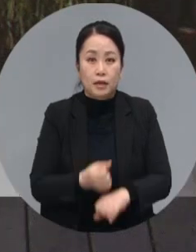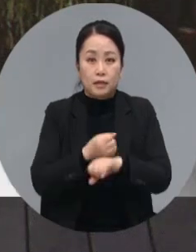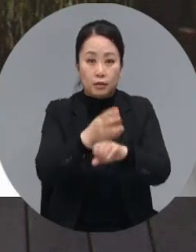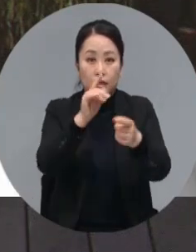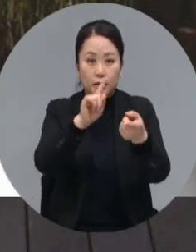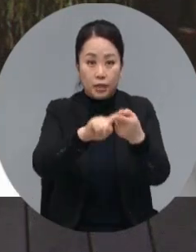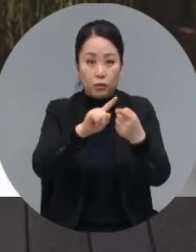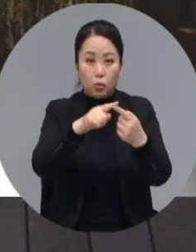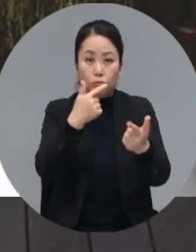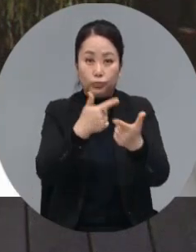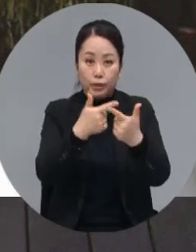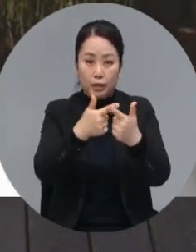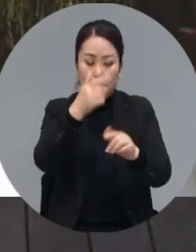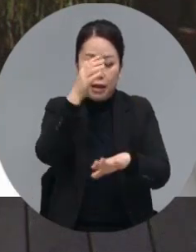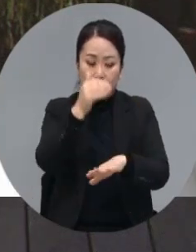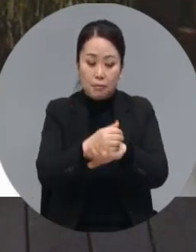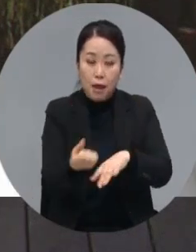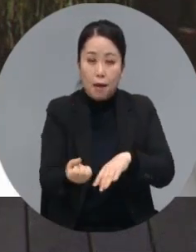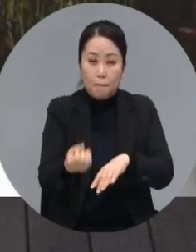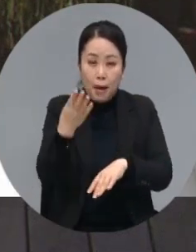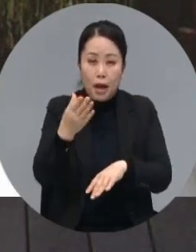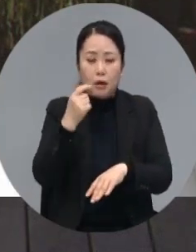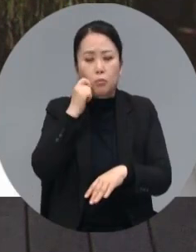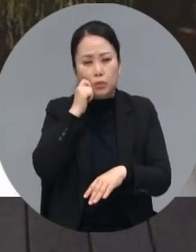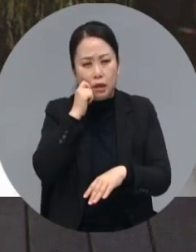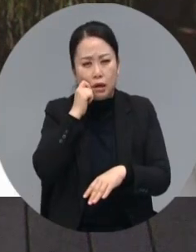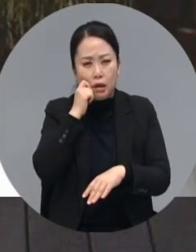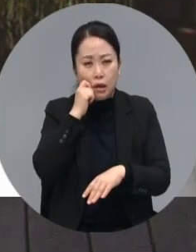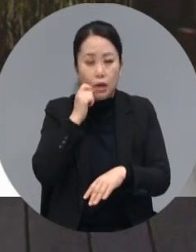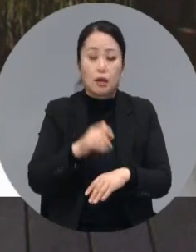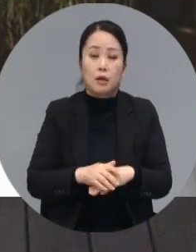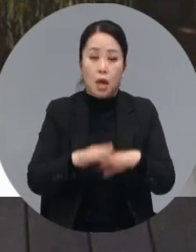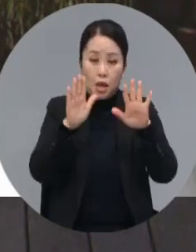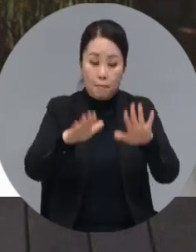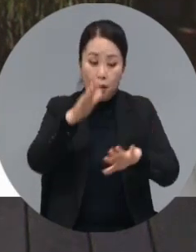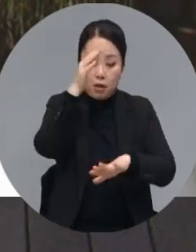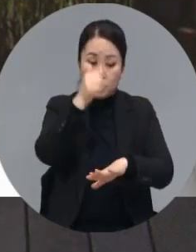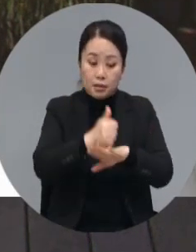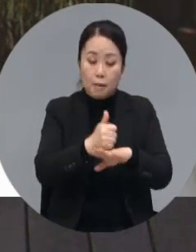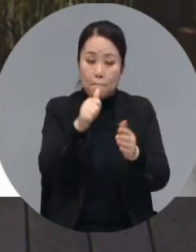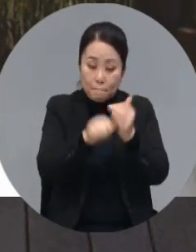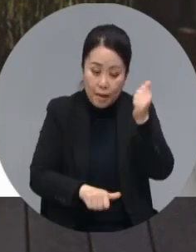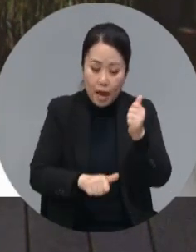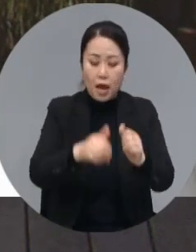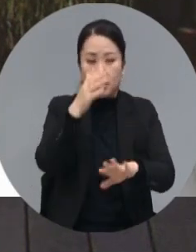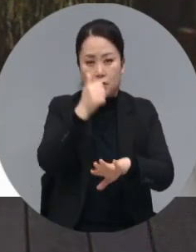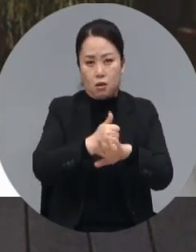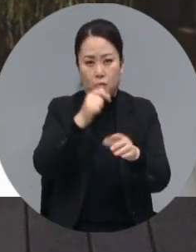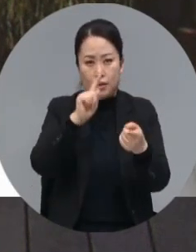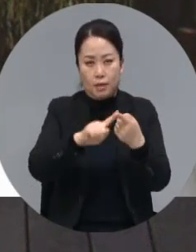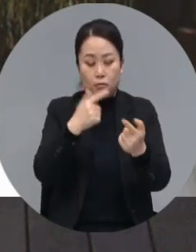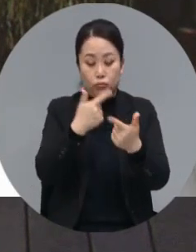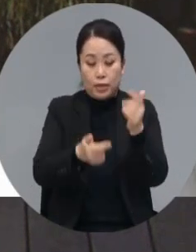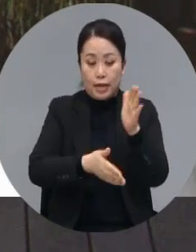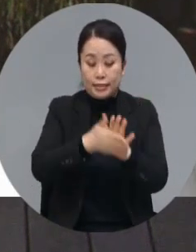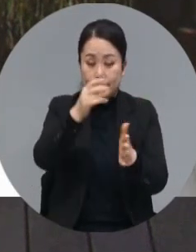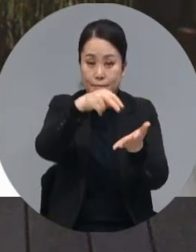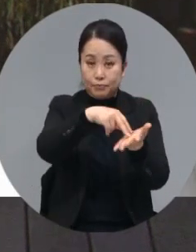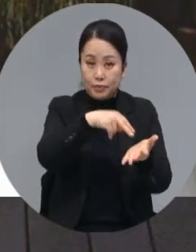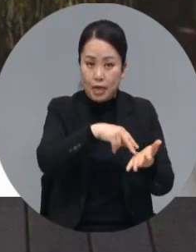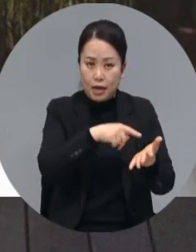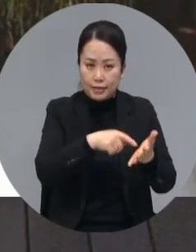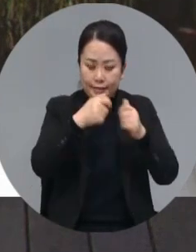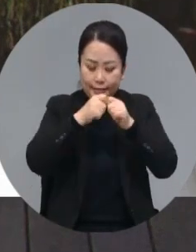전해드린 대로 부산은 끝내 승전보를 전하지 못했습니다. 이번 실패 결과에 대한 부산시의 입장을 보다